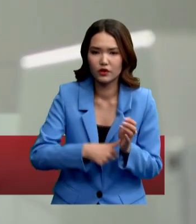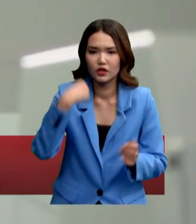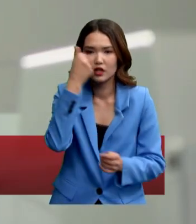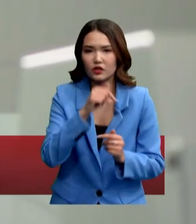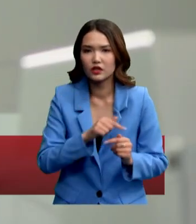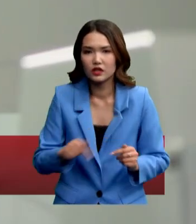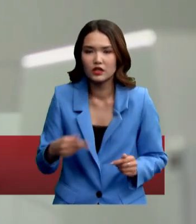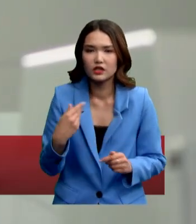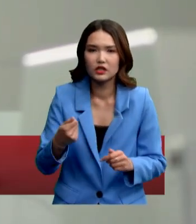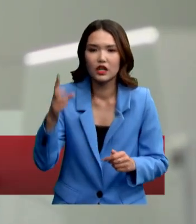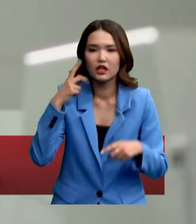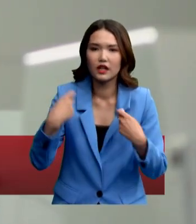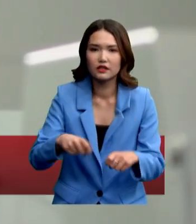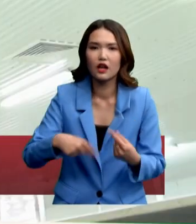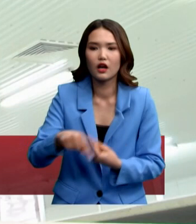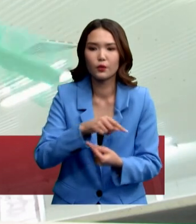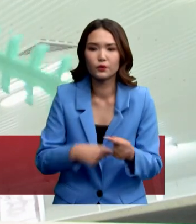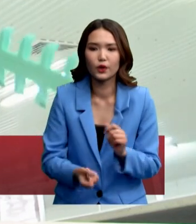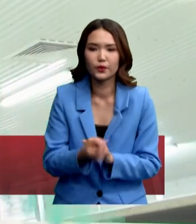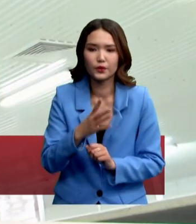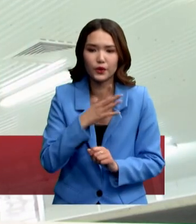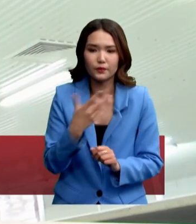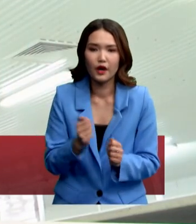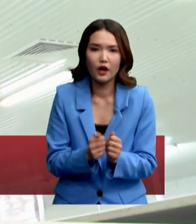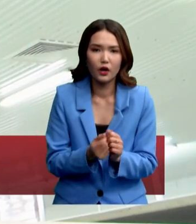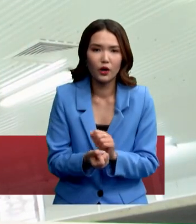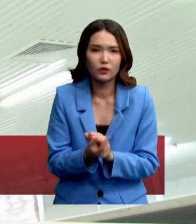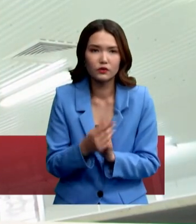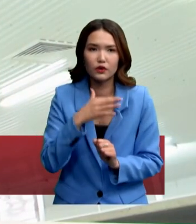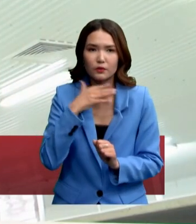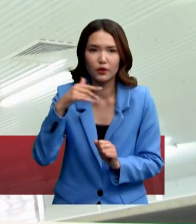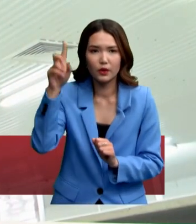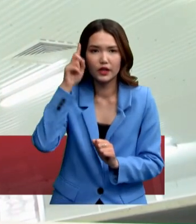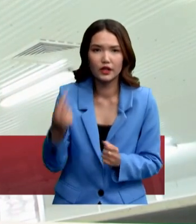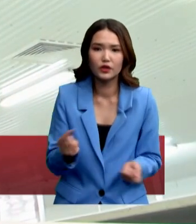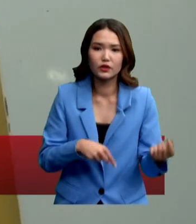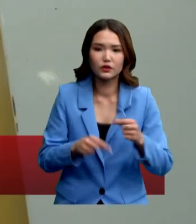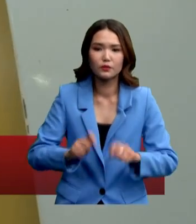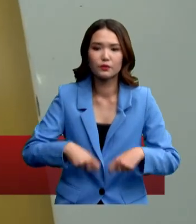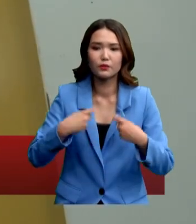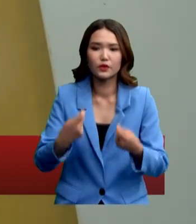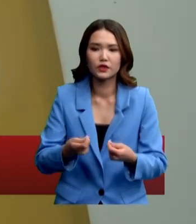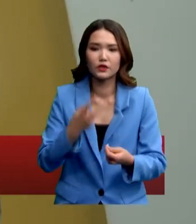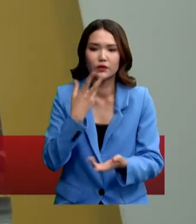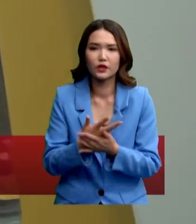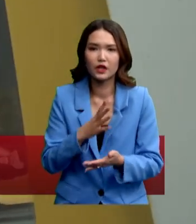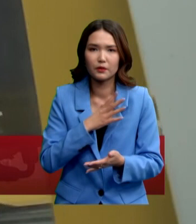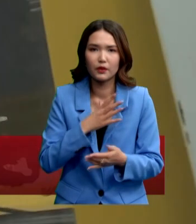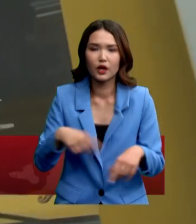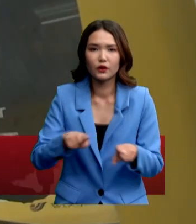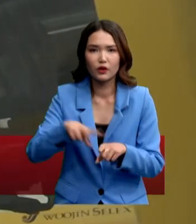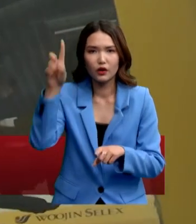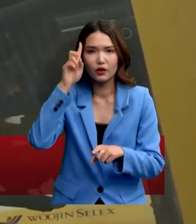елде сатқан, кейін сауда саптайылыпты. Тендерді алған күннің өзінде елдің түкпір-түкпіріне жеткізуге қиналады. Сол себепті